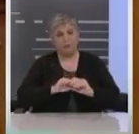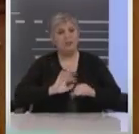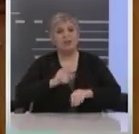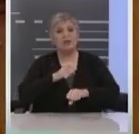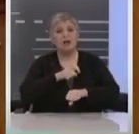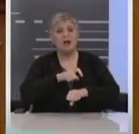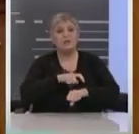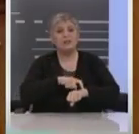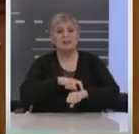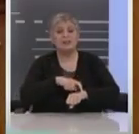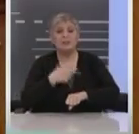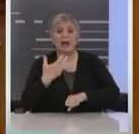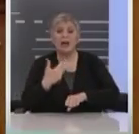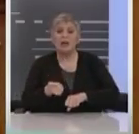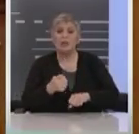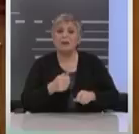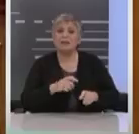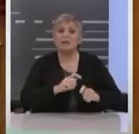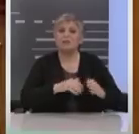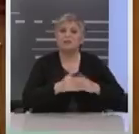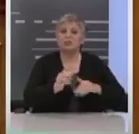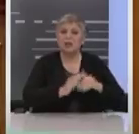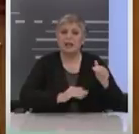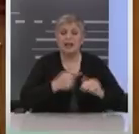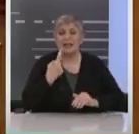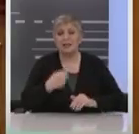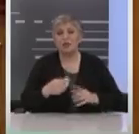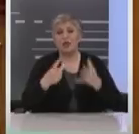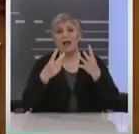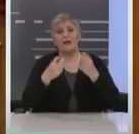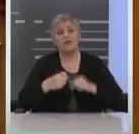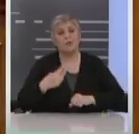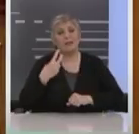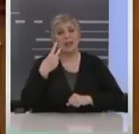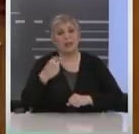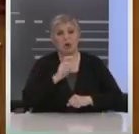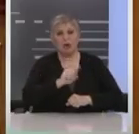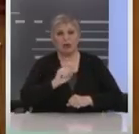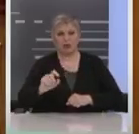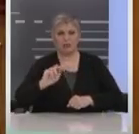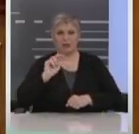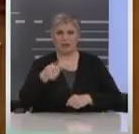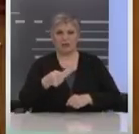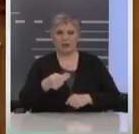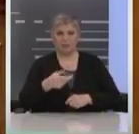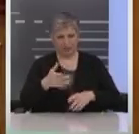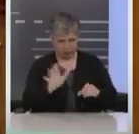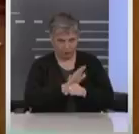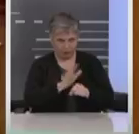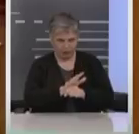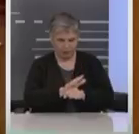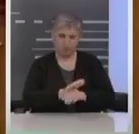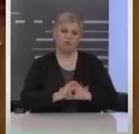αντιπλημμυρικά έργα αξίας 172 εκατομμυρίων ευρώ. Θα μου πείτε είναι πολλά. Πρέπει να γίνουν περισσότερα. Δεν είναι